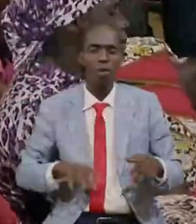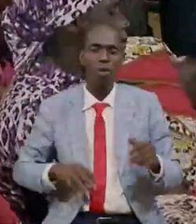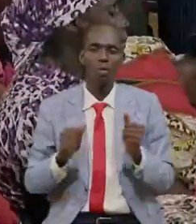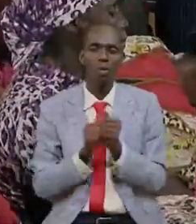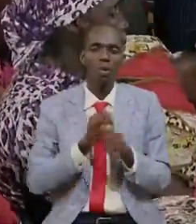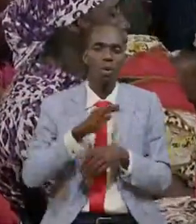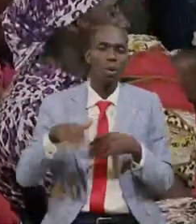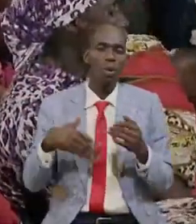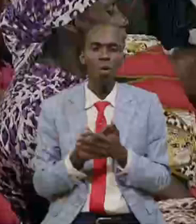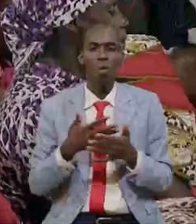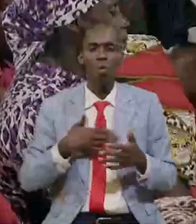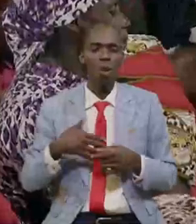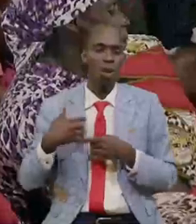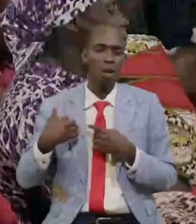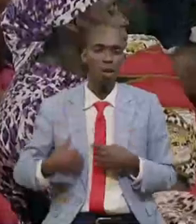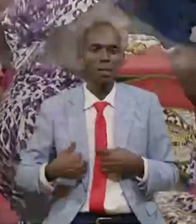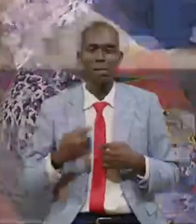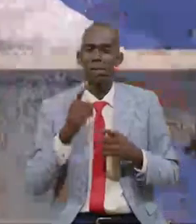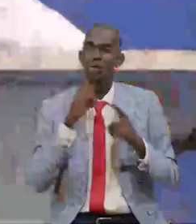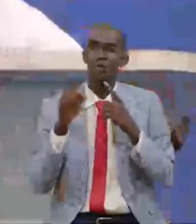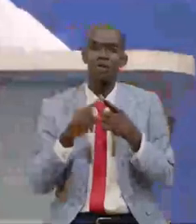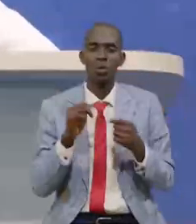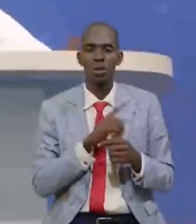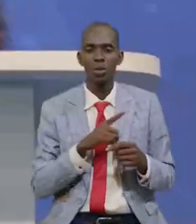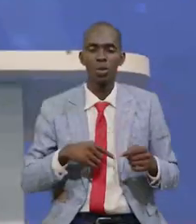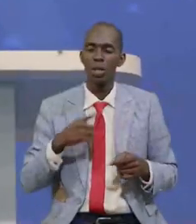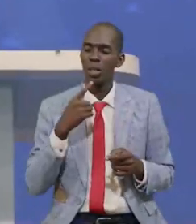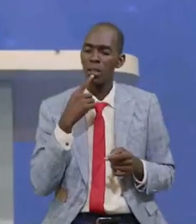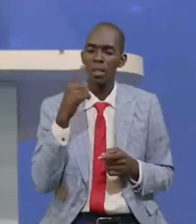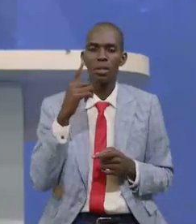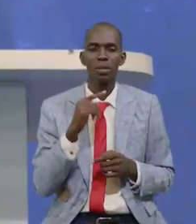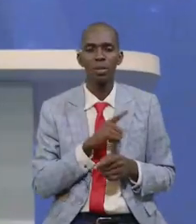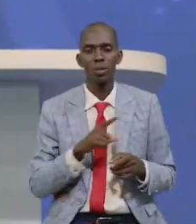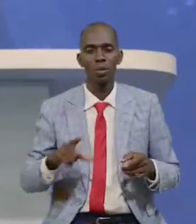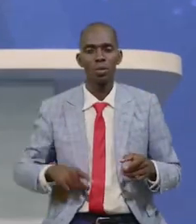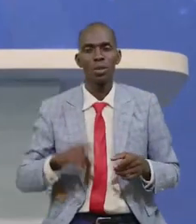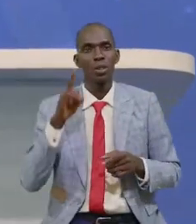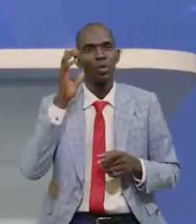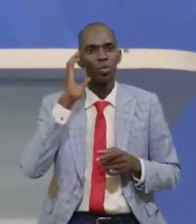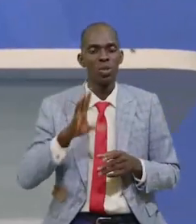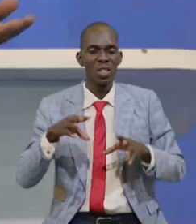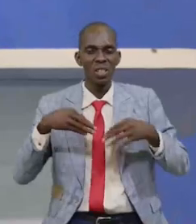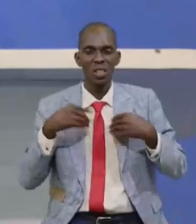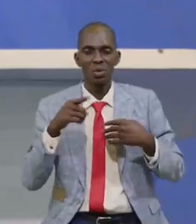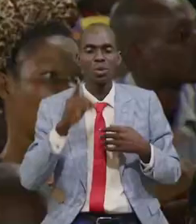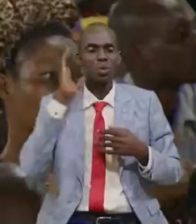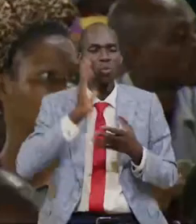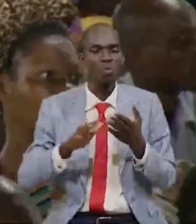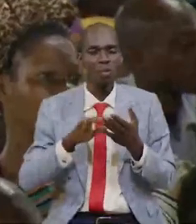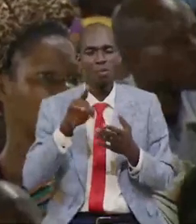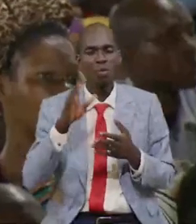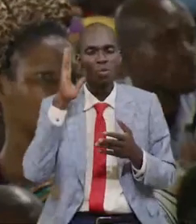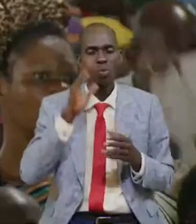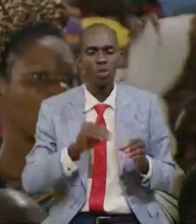Pas de retour, pas de retour. Parle au Seigneur, parle au Seigneur. Il va vous sauver, il va vous pardonner, il va